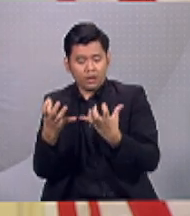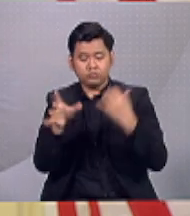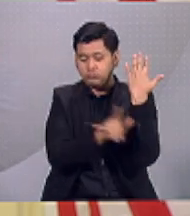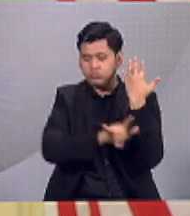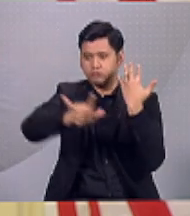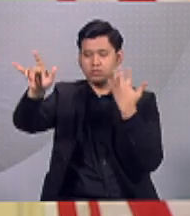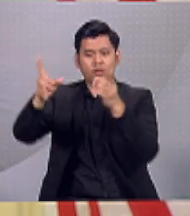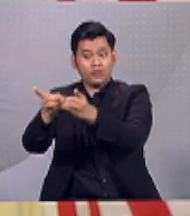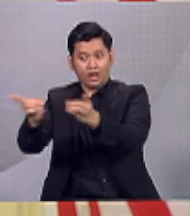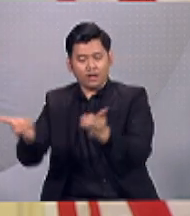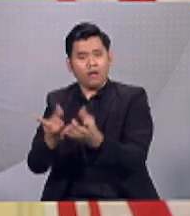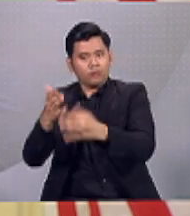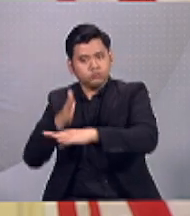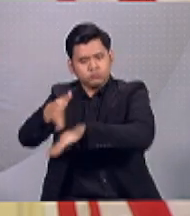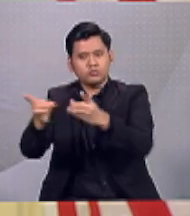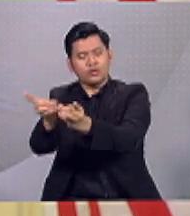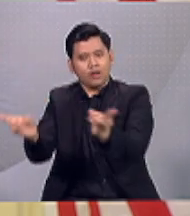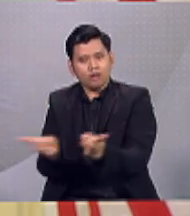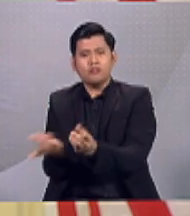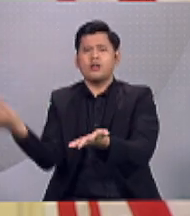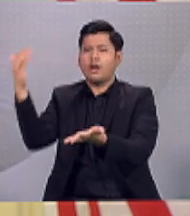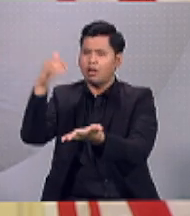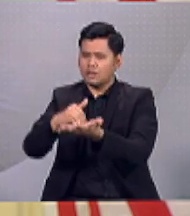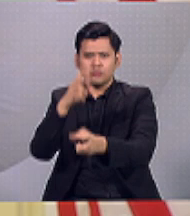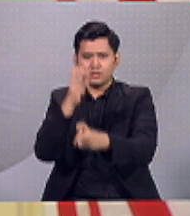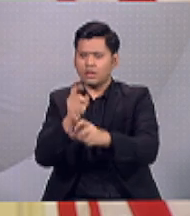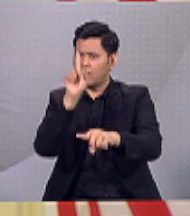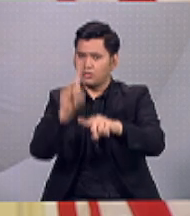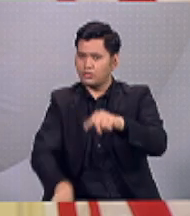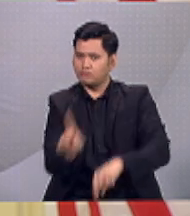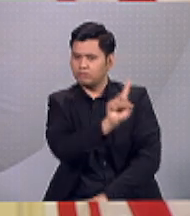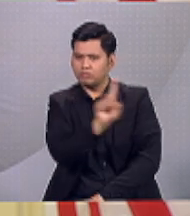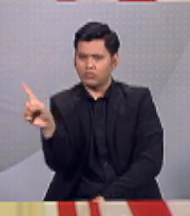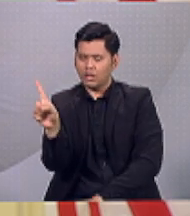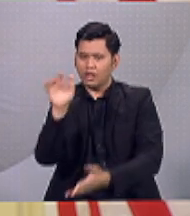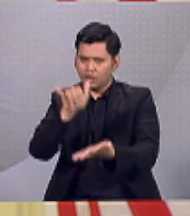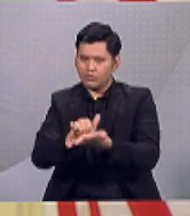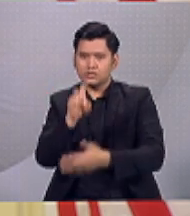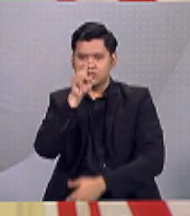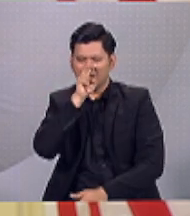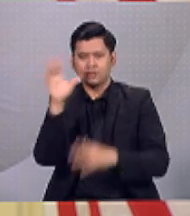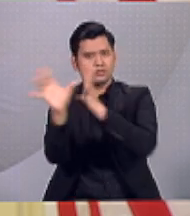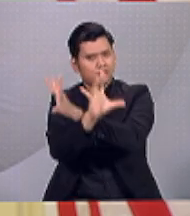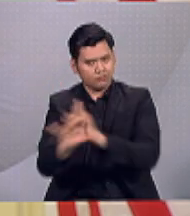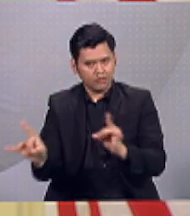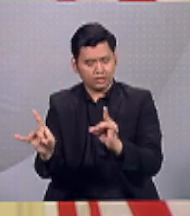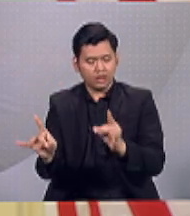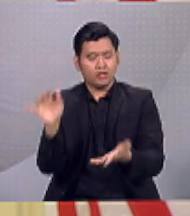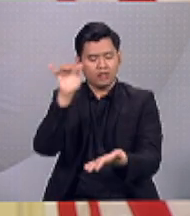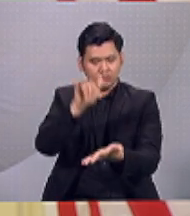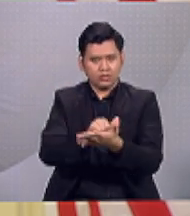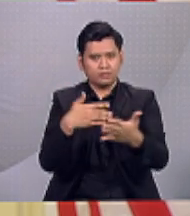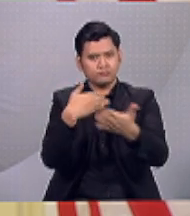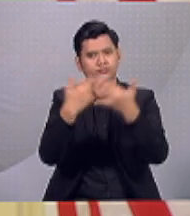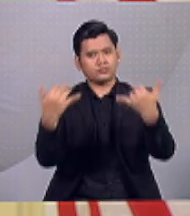tidak dibenarkan di Sarawak, di lagi strict daripada kita. Ya, jadi itulah kedudukan sehingga terkini. Kecuali